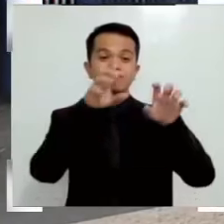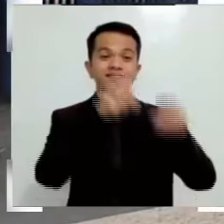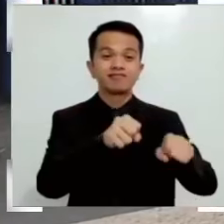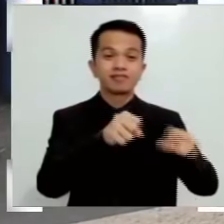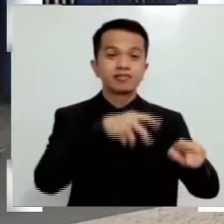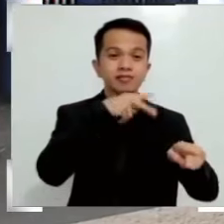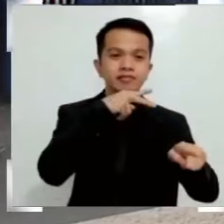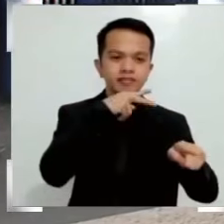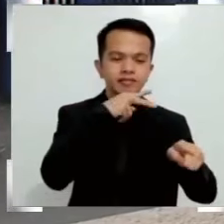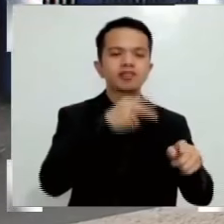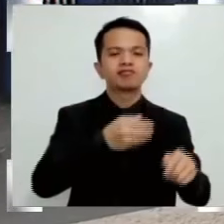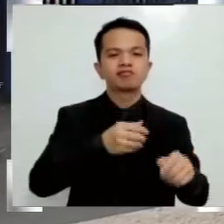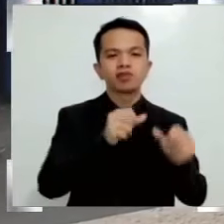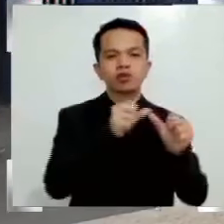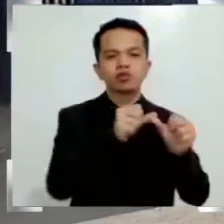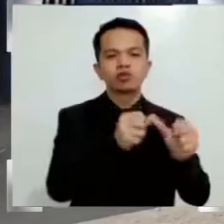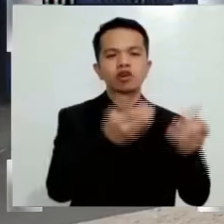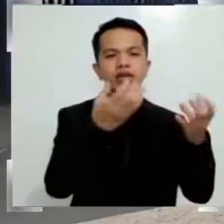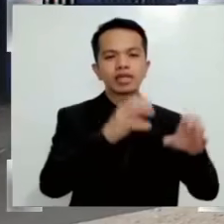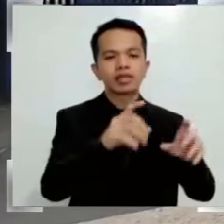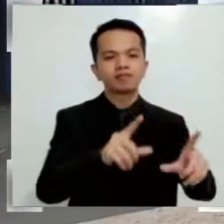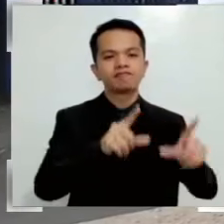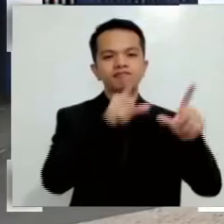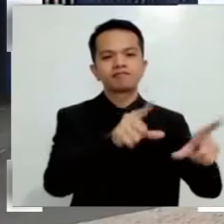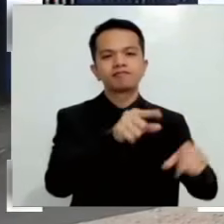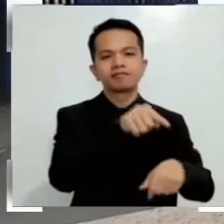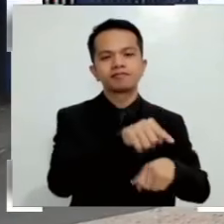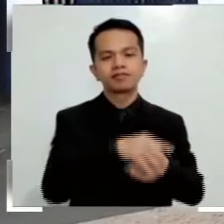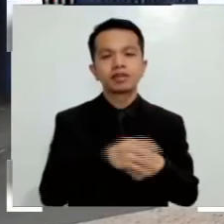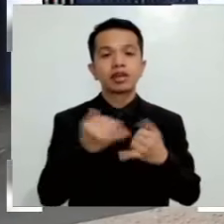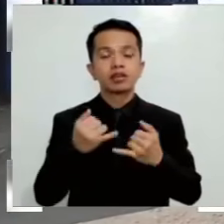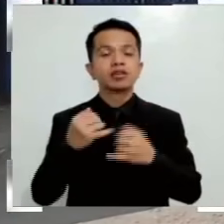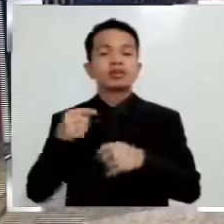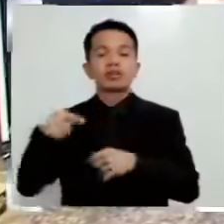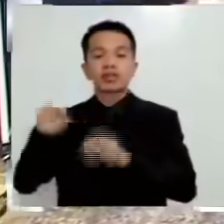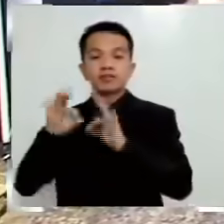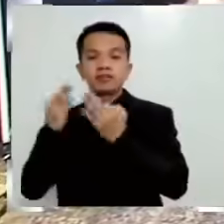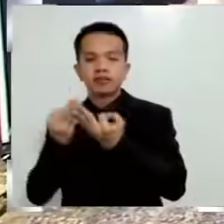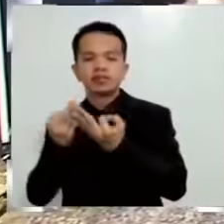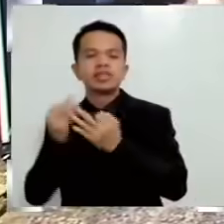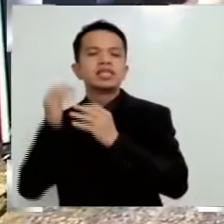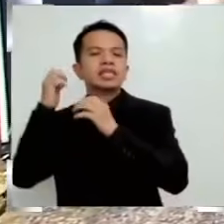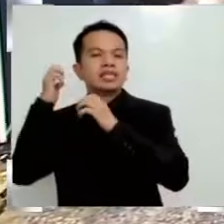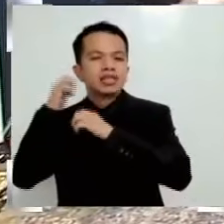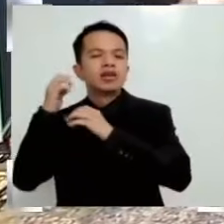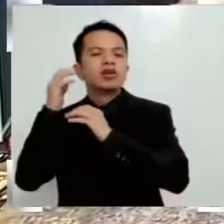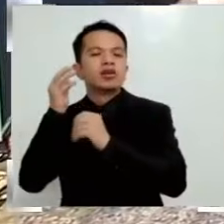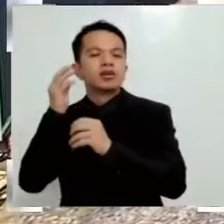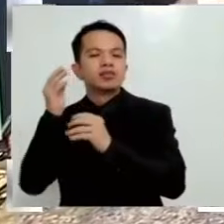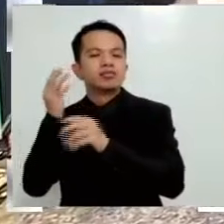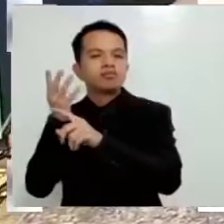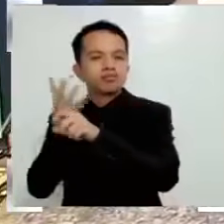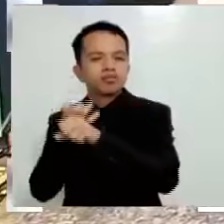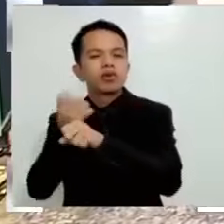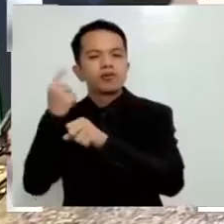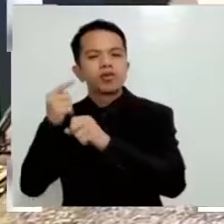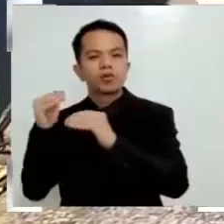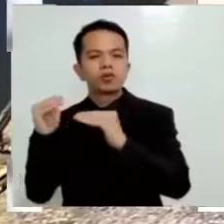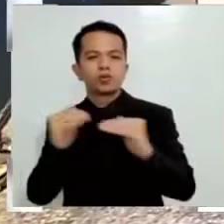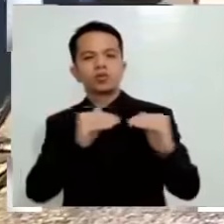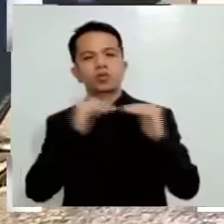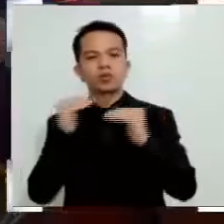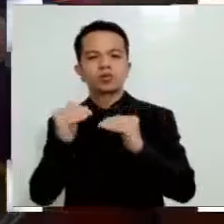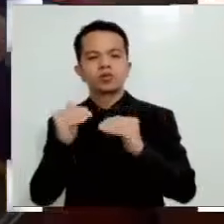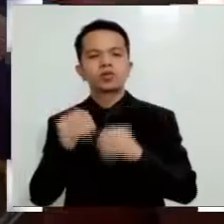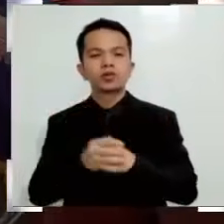umaasa naman ang mga kaanak ng biktima na makakamit ni ang hustisya para sa GMA integrated news ako